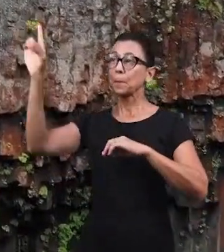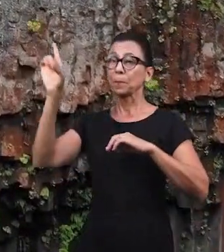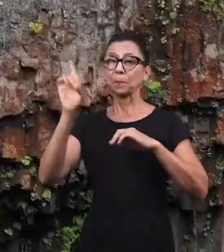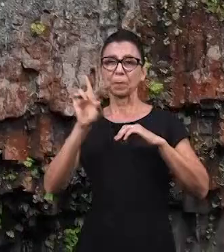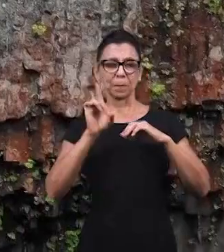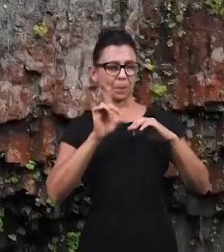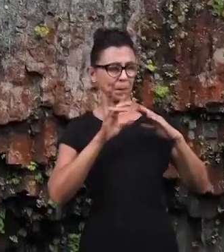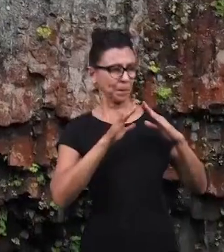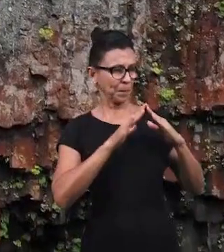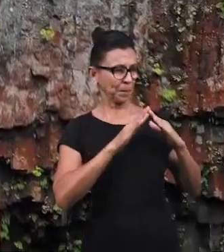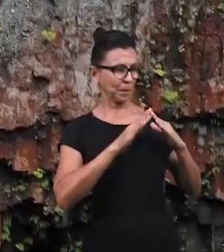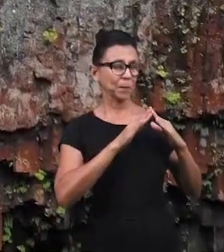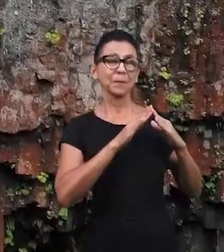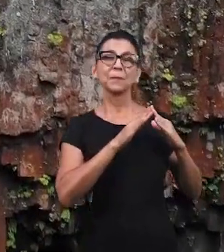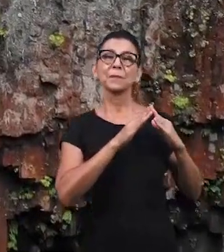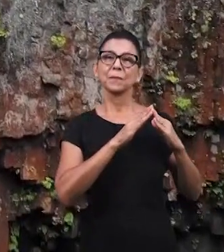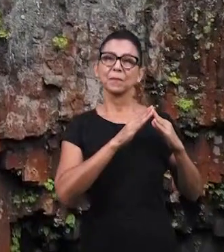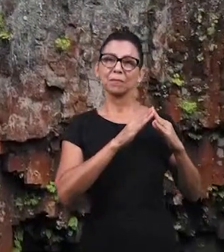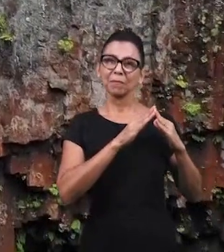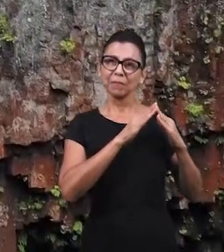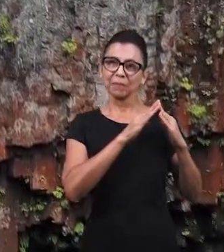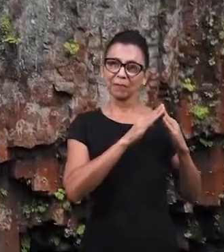Я хочу обитать в сердце